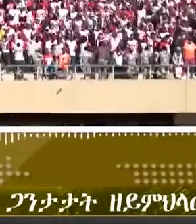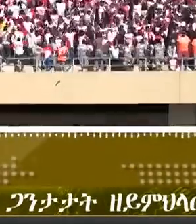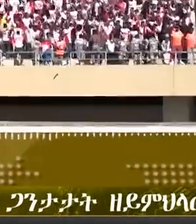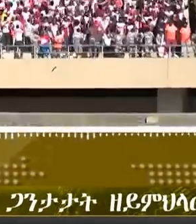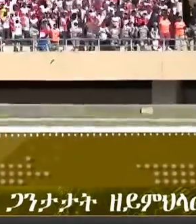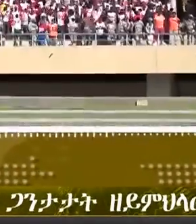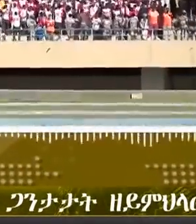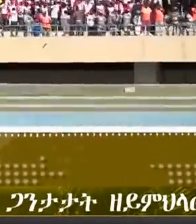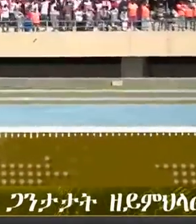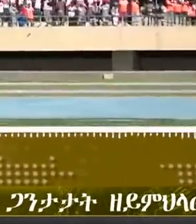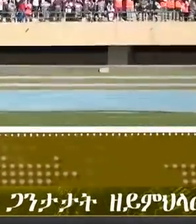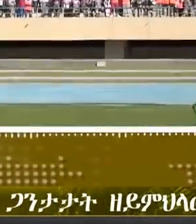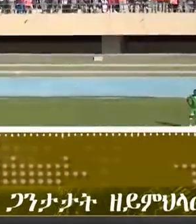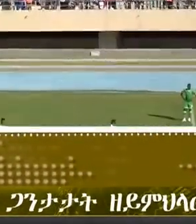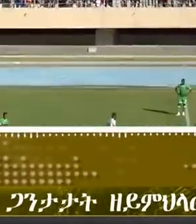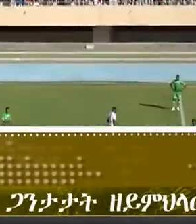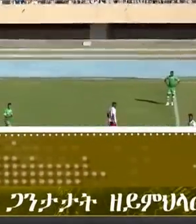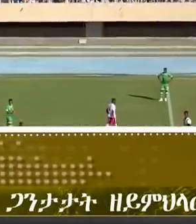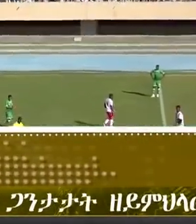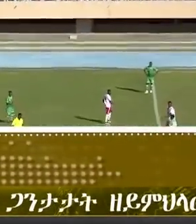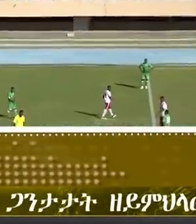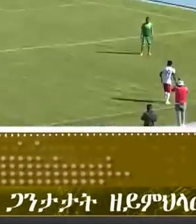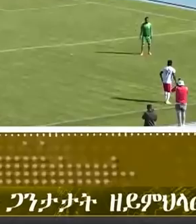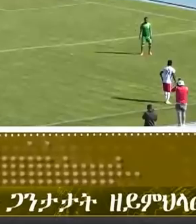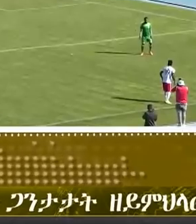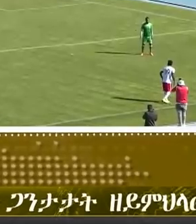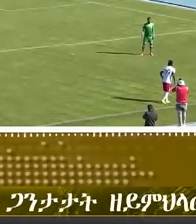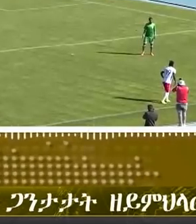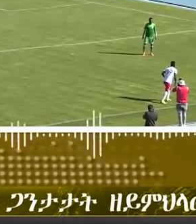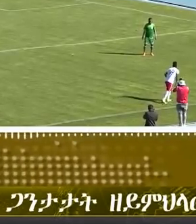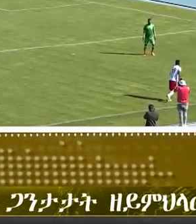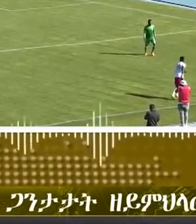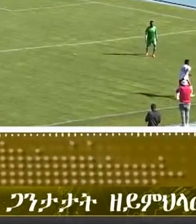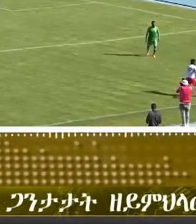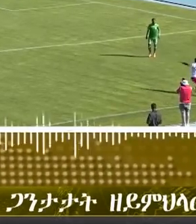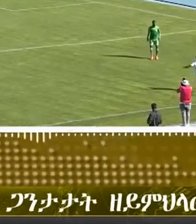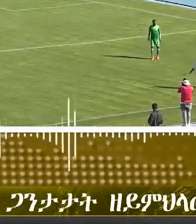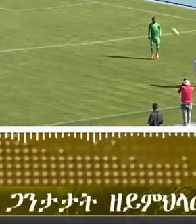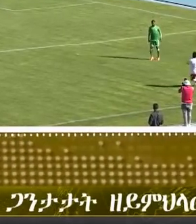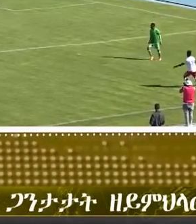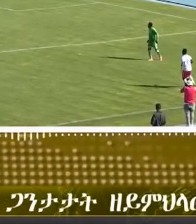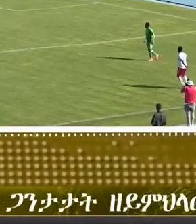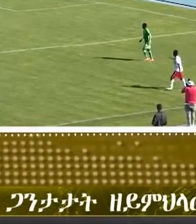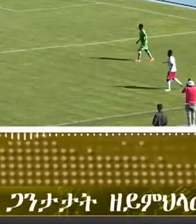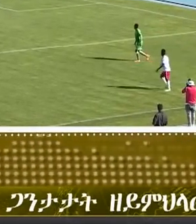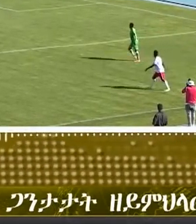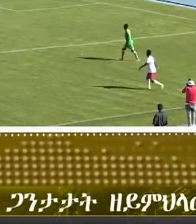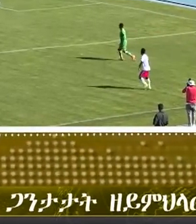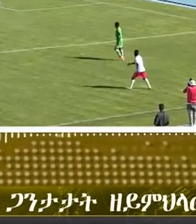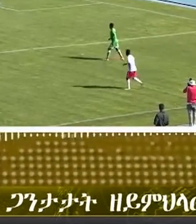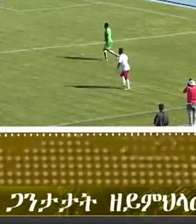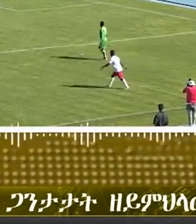حذی خود ودات بخور من اتو ودات هگرات این فتح جدید نزدلو نزدلو کافون کم حاشیه